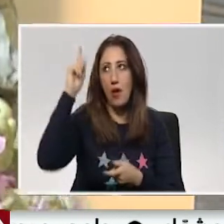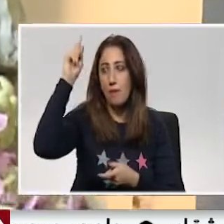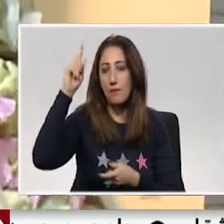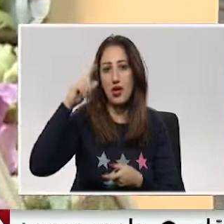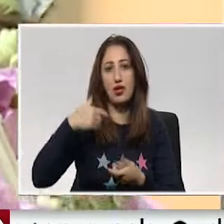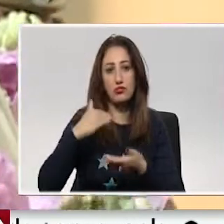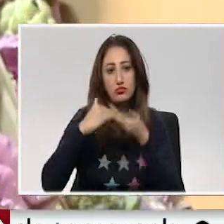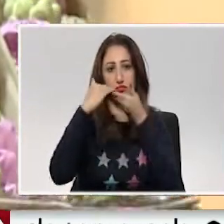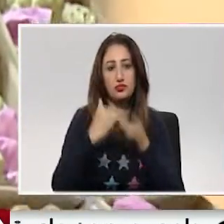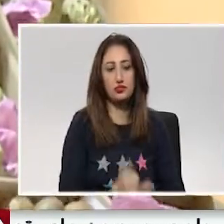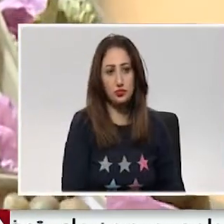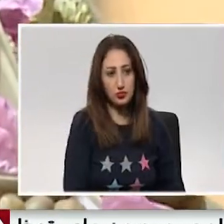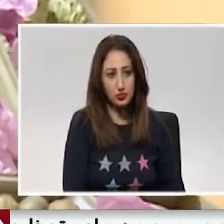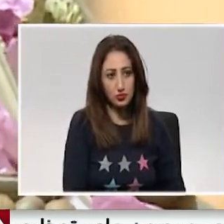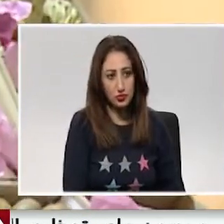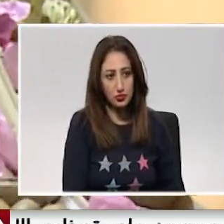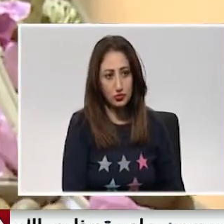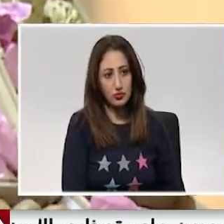يسقط.